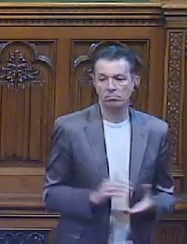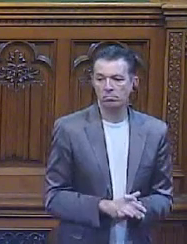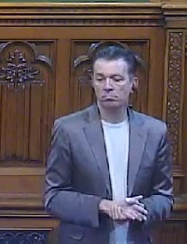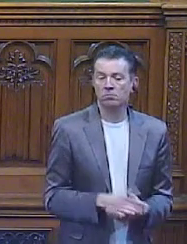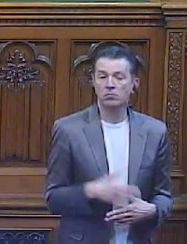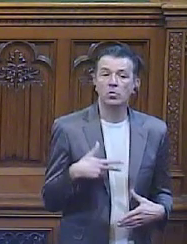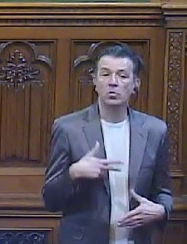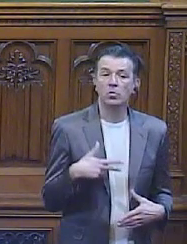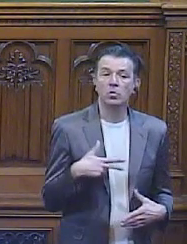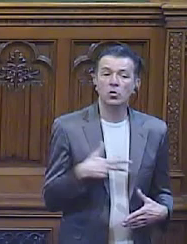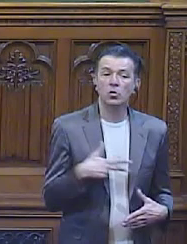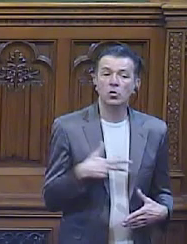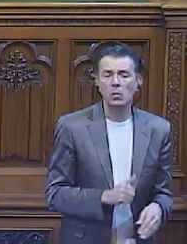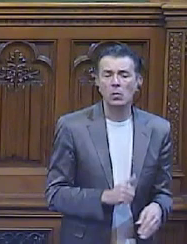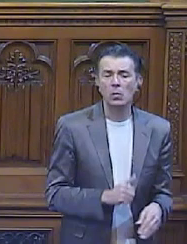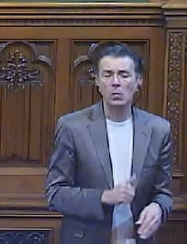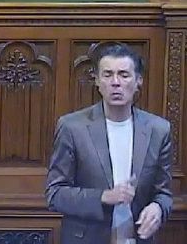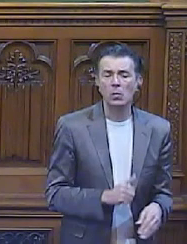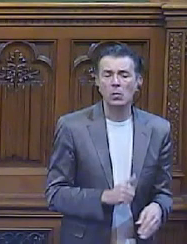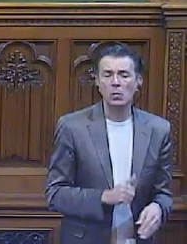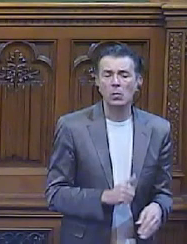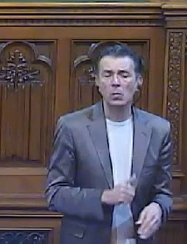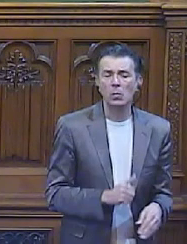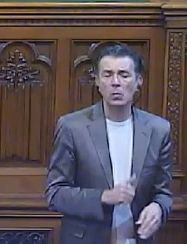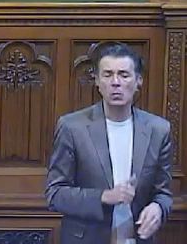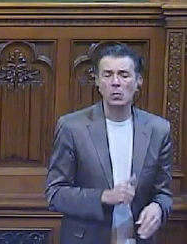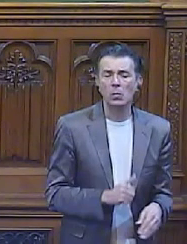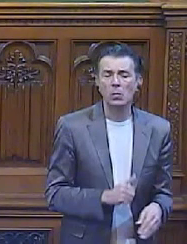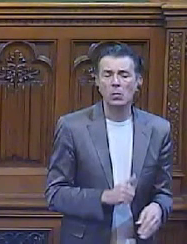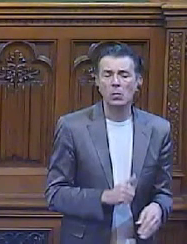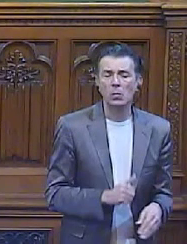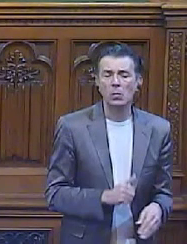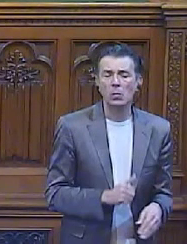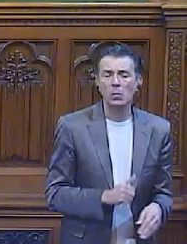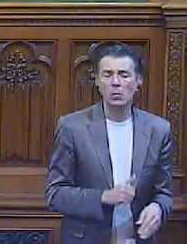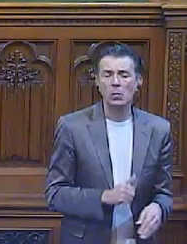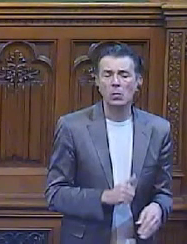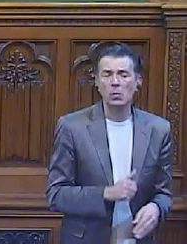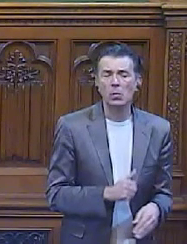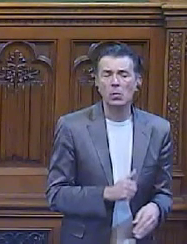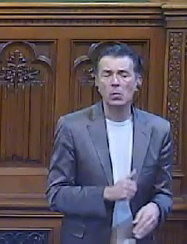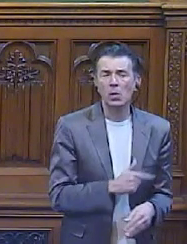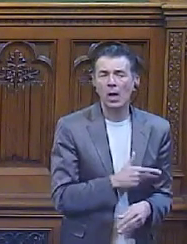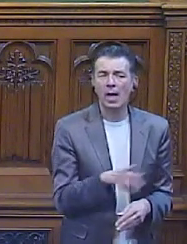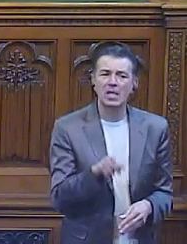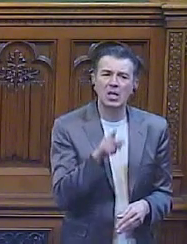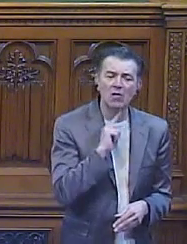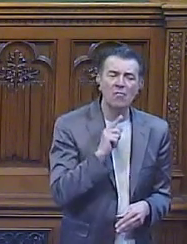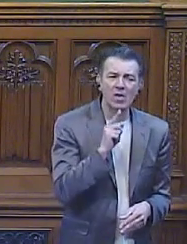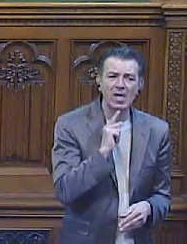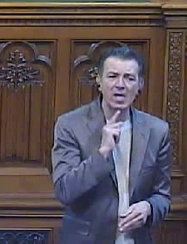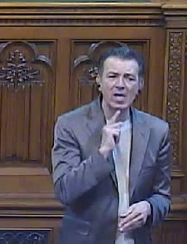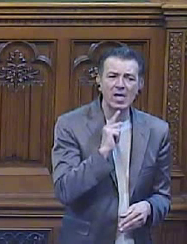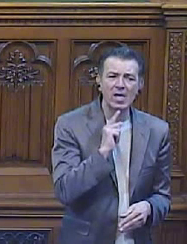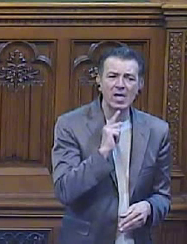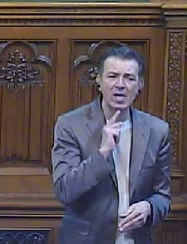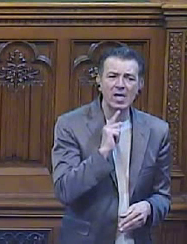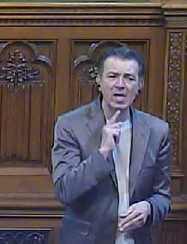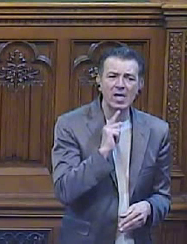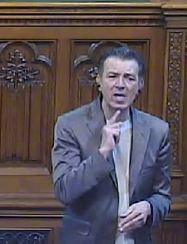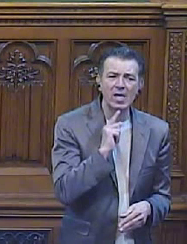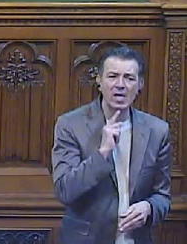Und die Sozialbilanz der Bundesregierung in den Jahren zwei wenige in Erinnerung.